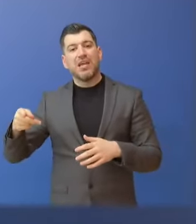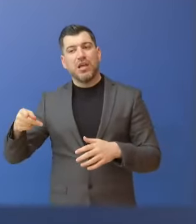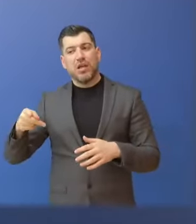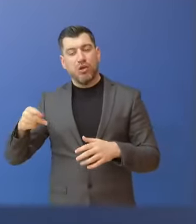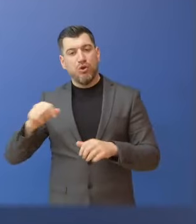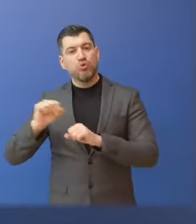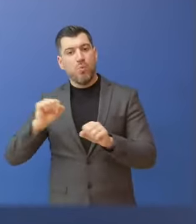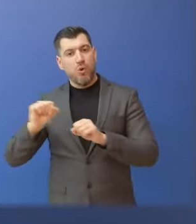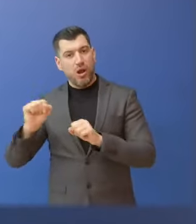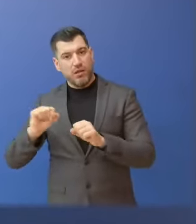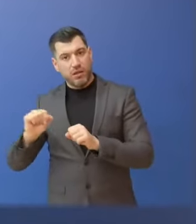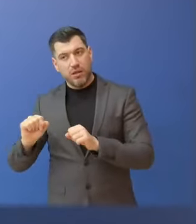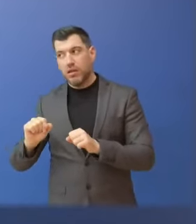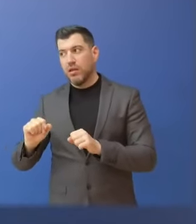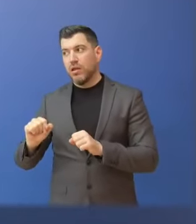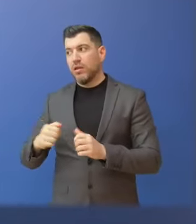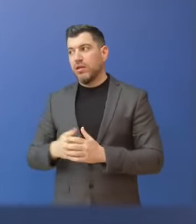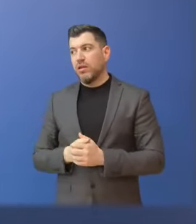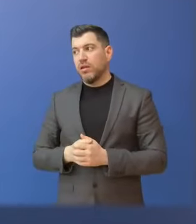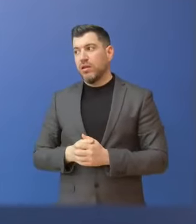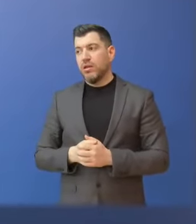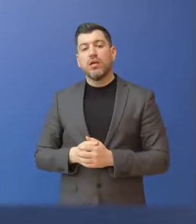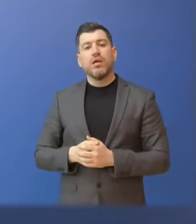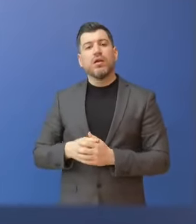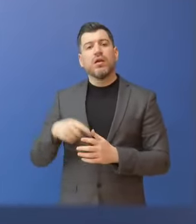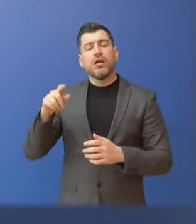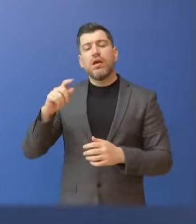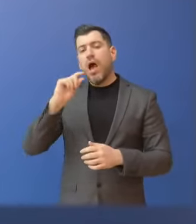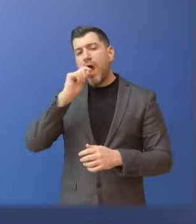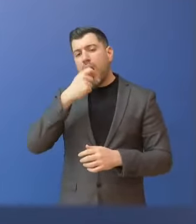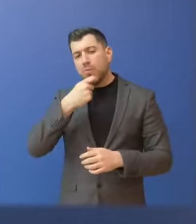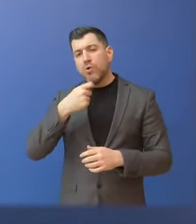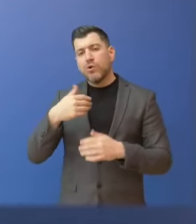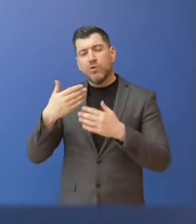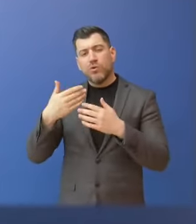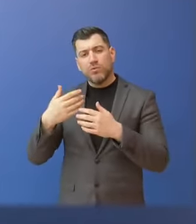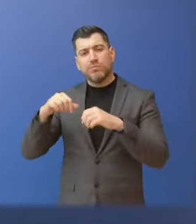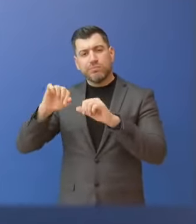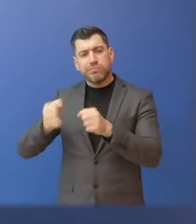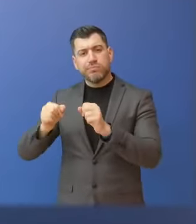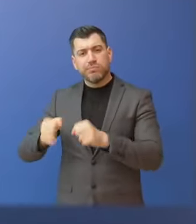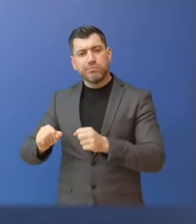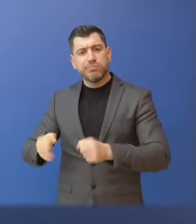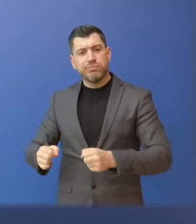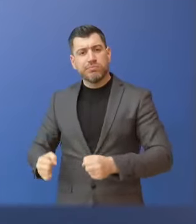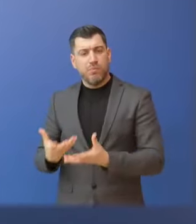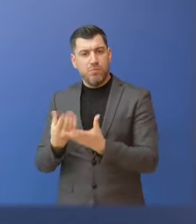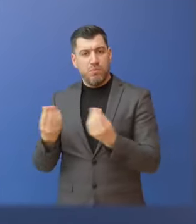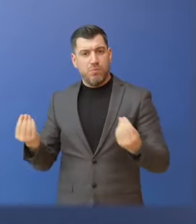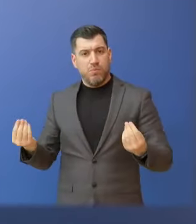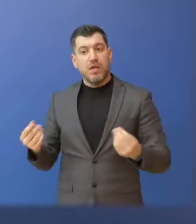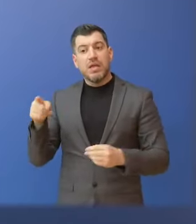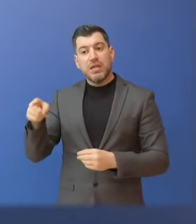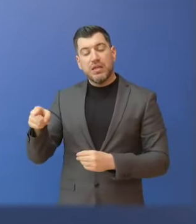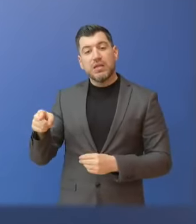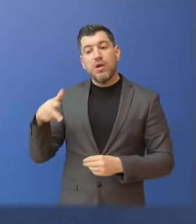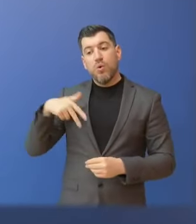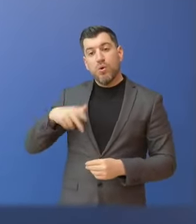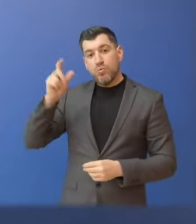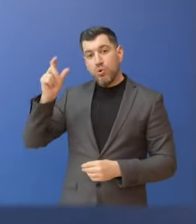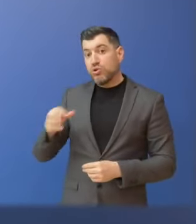απορρήτου για το 2021 και στα λόγια του προέδρου του κυρίου ράμου αναφέρεται μεταξύ άλλων πως